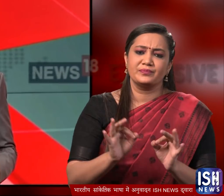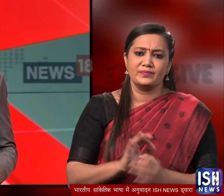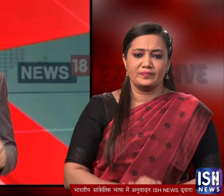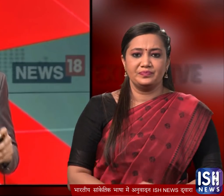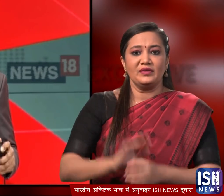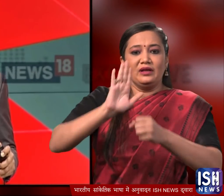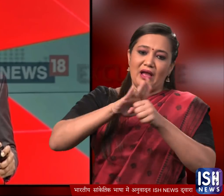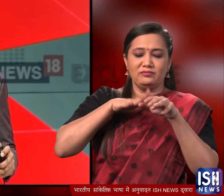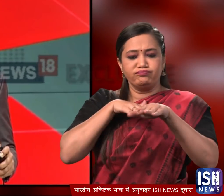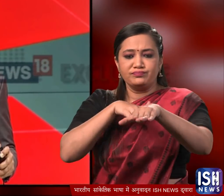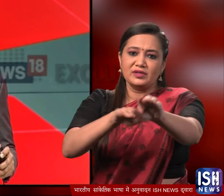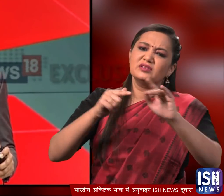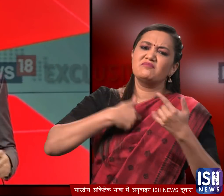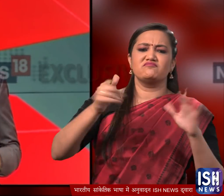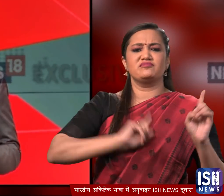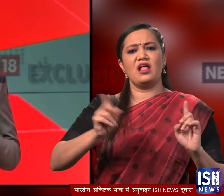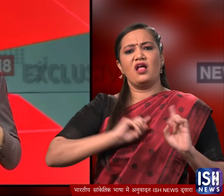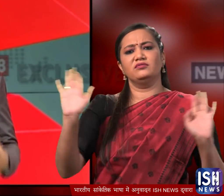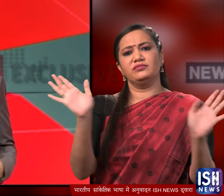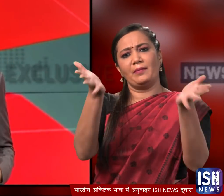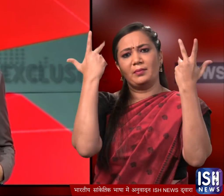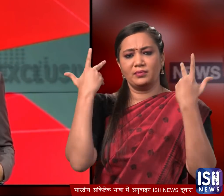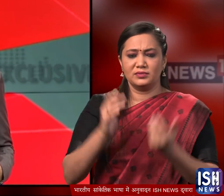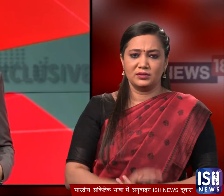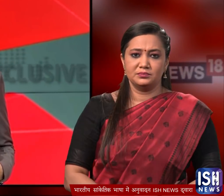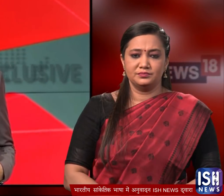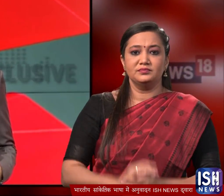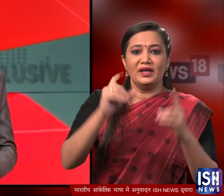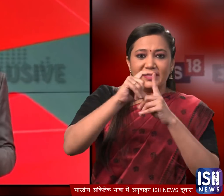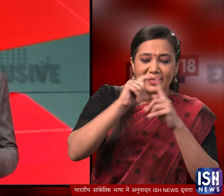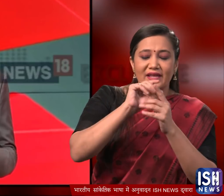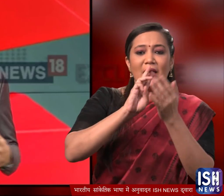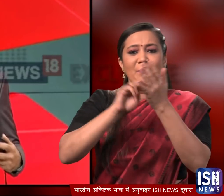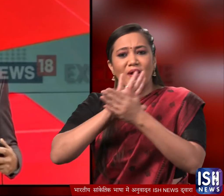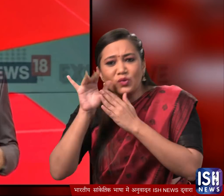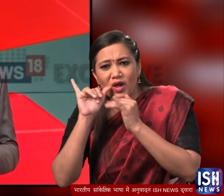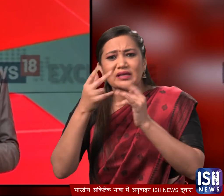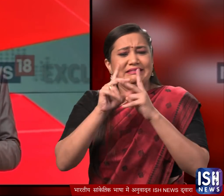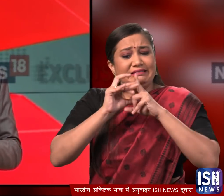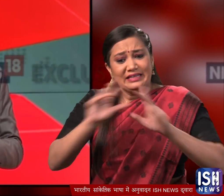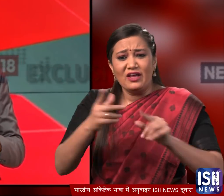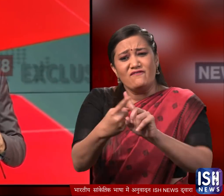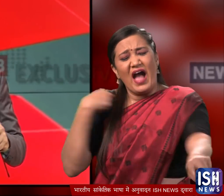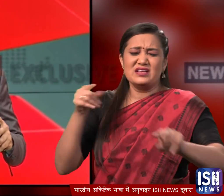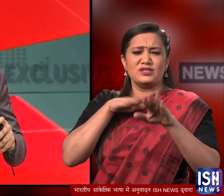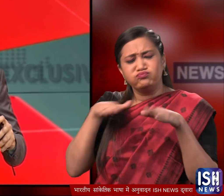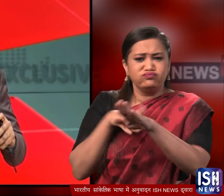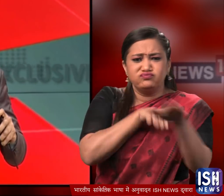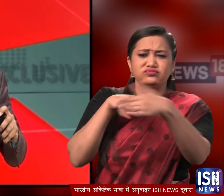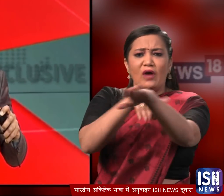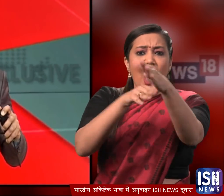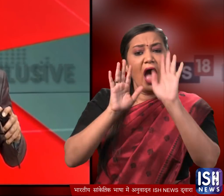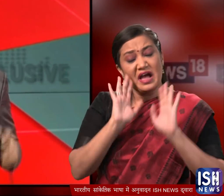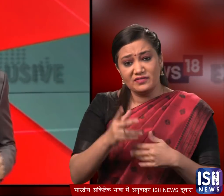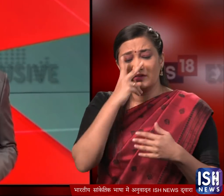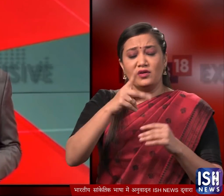थे। ट्रैक्टर परेड के ऐलान को उन्होंने मनमानी करने का लाइसेंस मान लिया। दिल्ली से लेकर मथुरा तक अंधाधुंध रफ्तार में ट्रैक्टर चलाने की जो